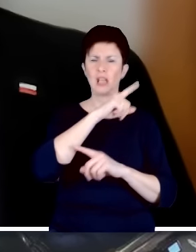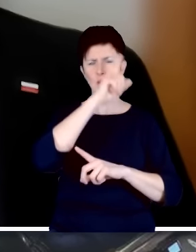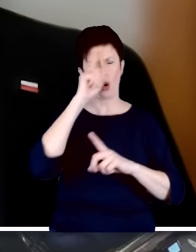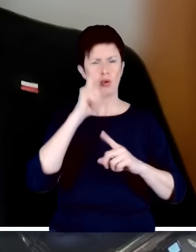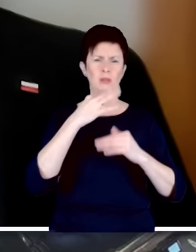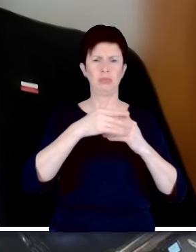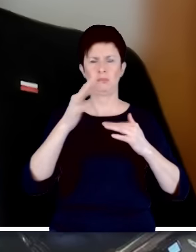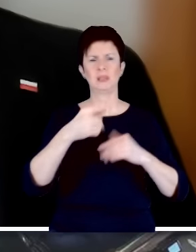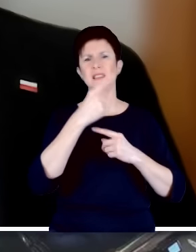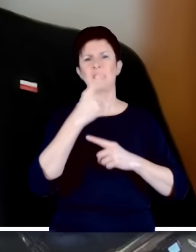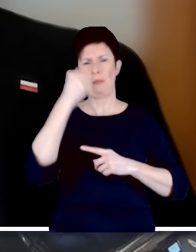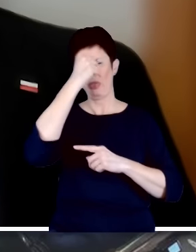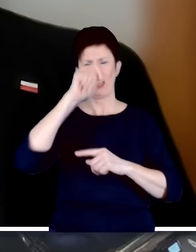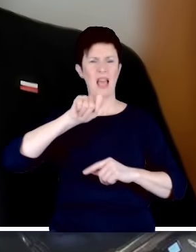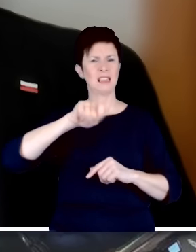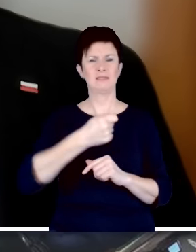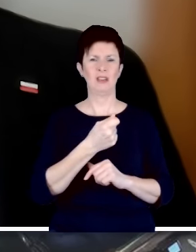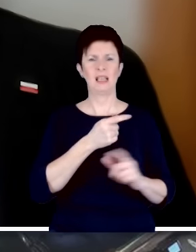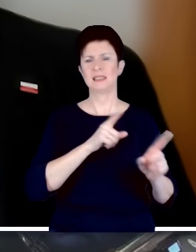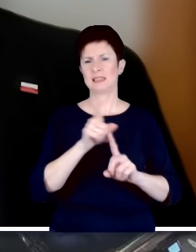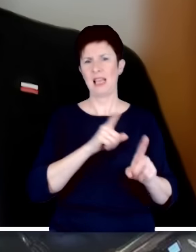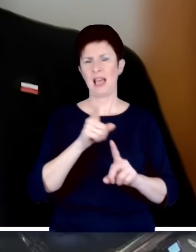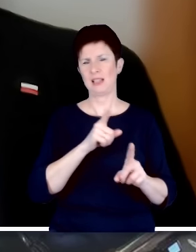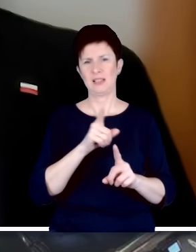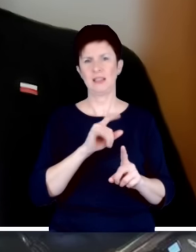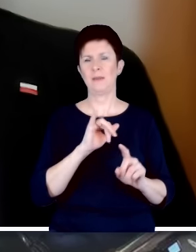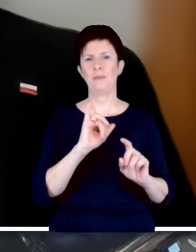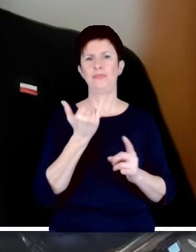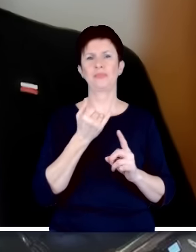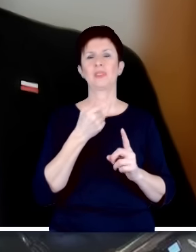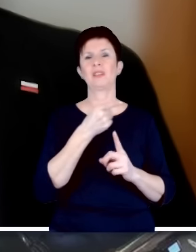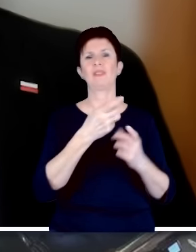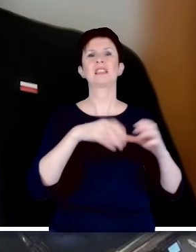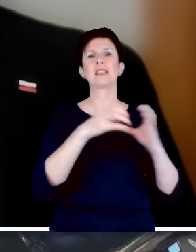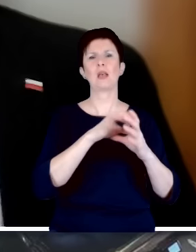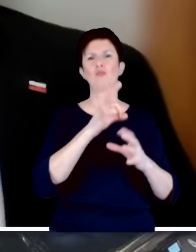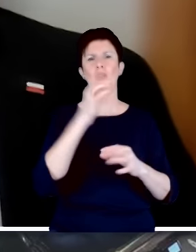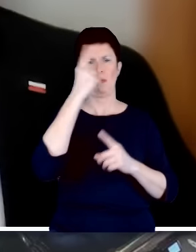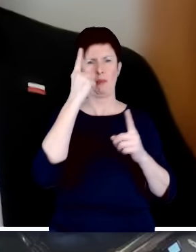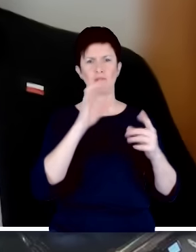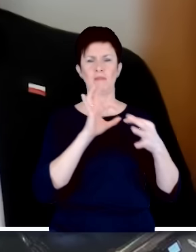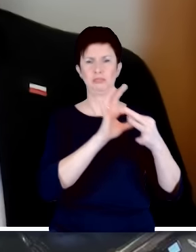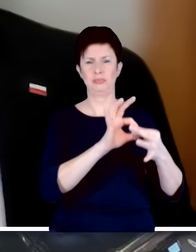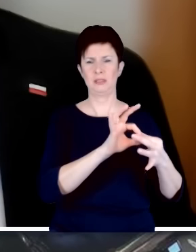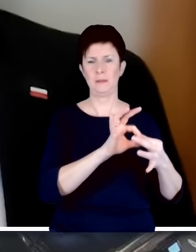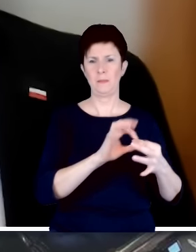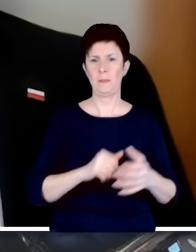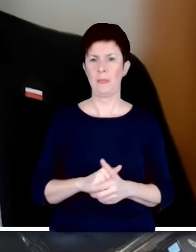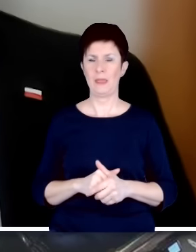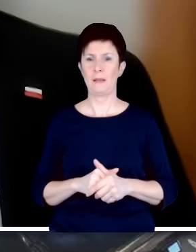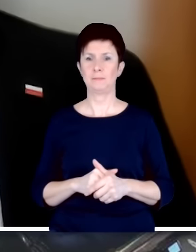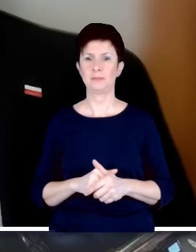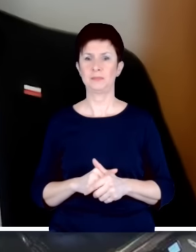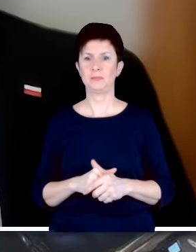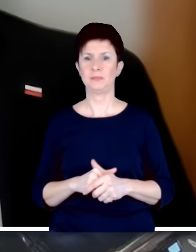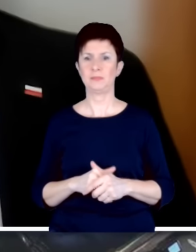nazwa wskazuje, jakie jest poglądy są w tym zespole, no więc to trochę szereg jego współpracowników jest zaangażowanych w